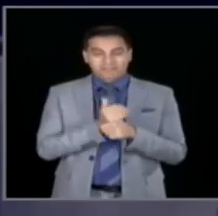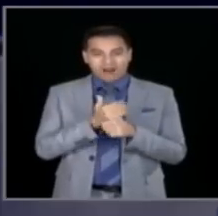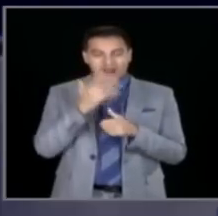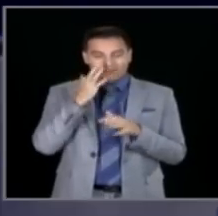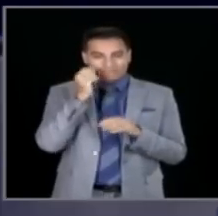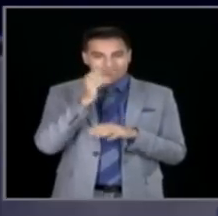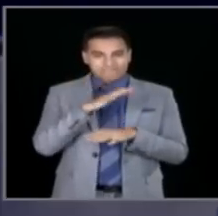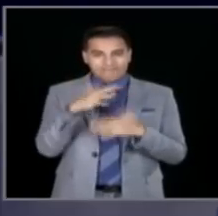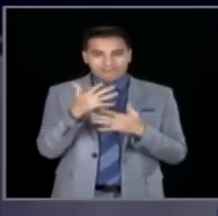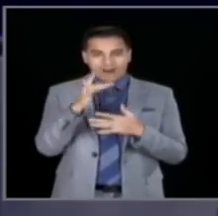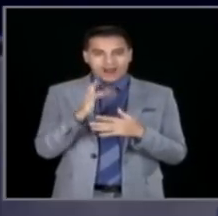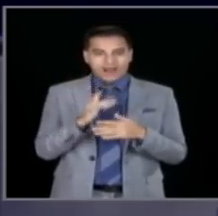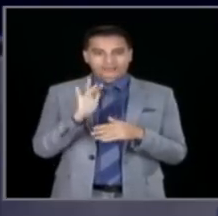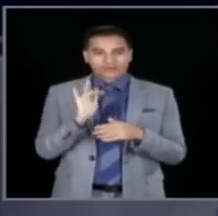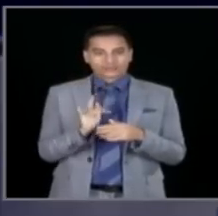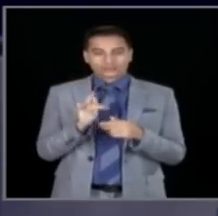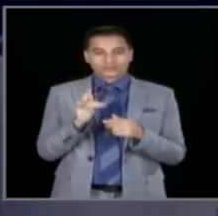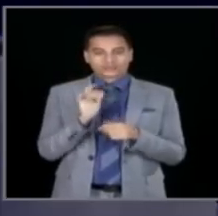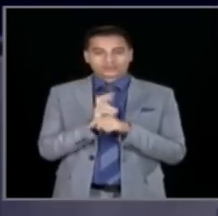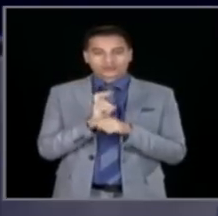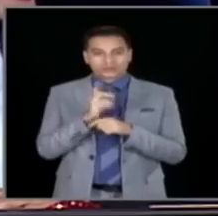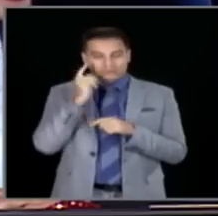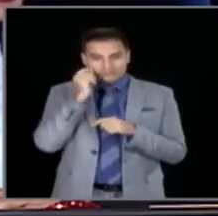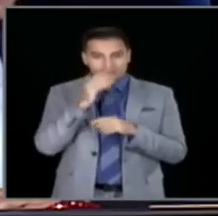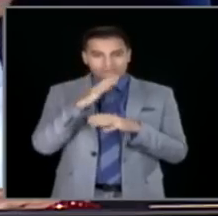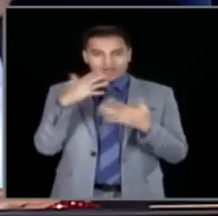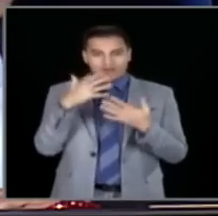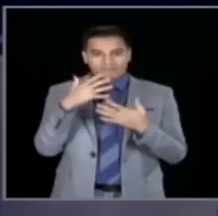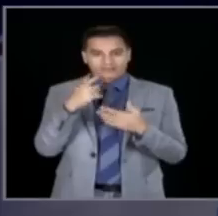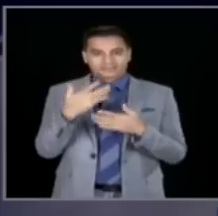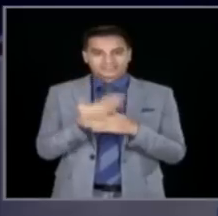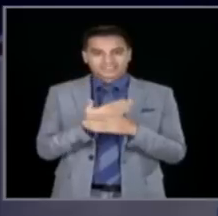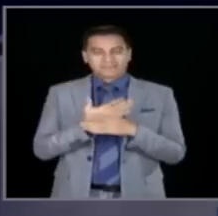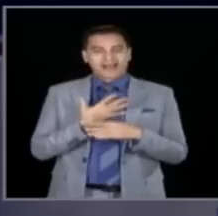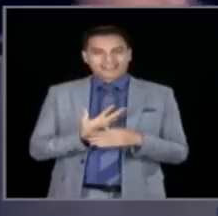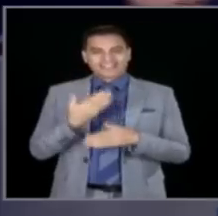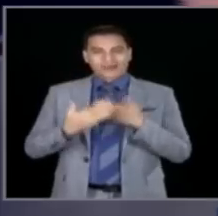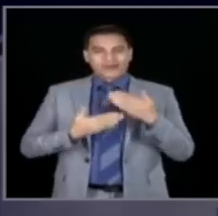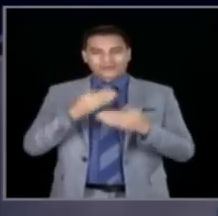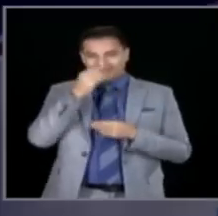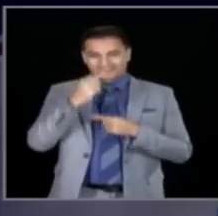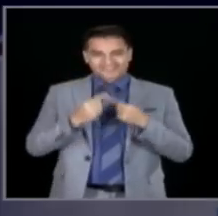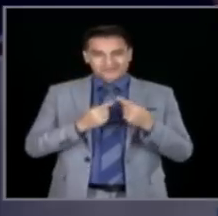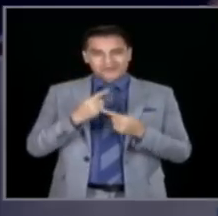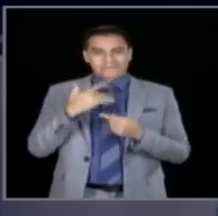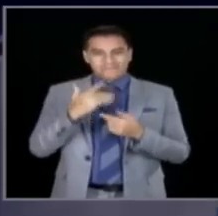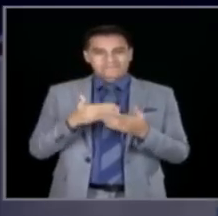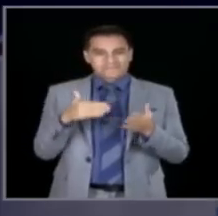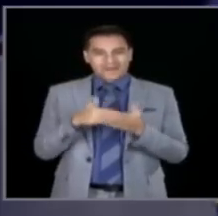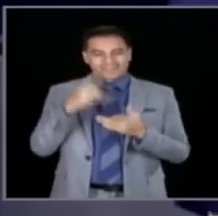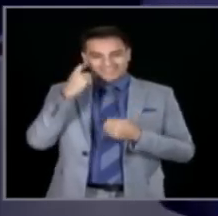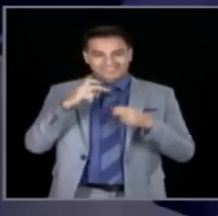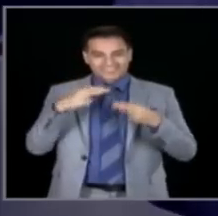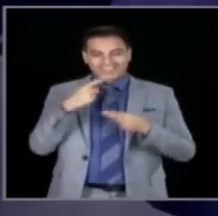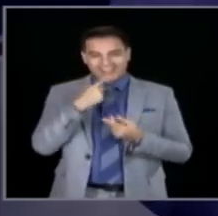من اول ما قعدت على كرسي الاحتياطي وهي مخضوضه. بفسحها، ما انا كده بفسحها والله. هناخد رايها بس ما نخلص تحت